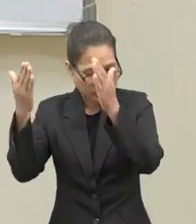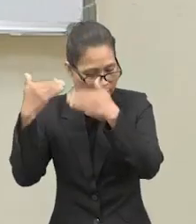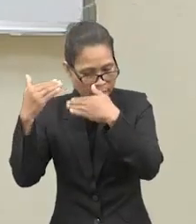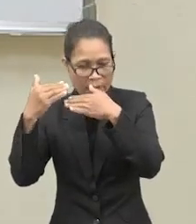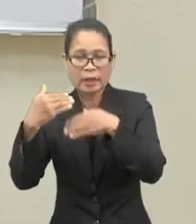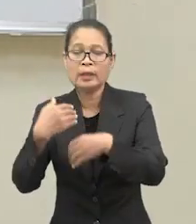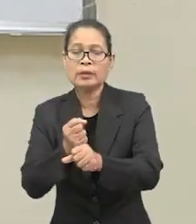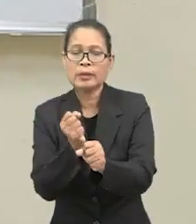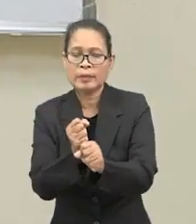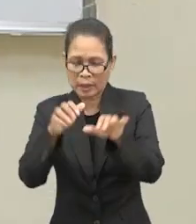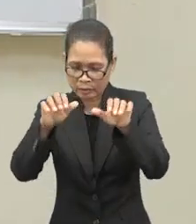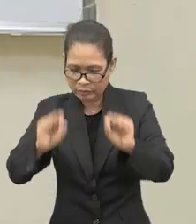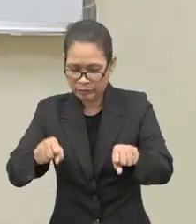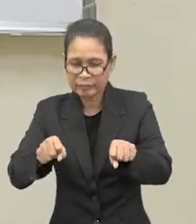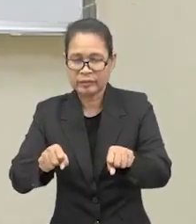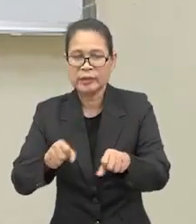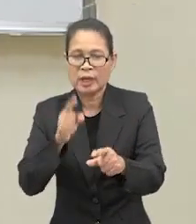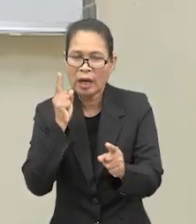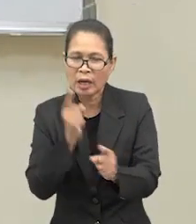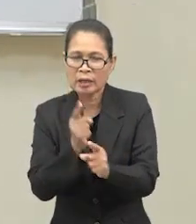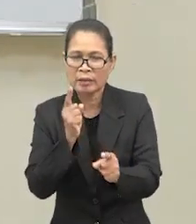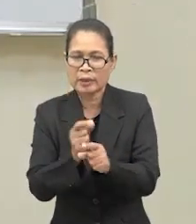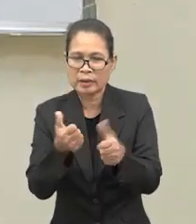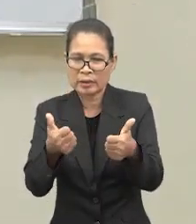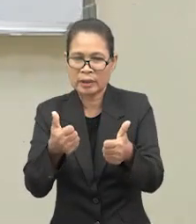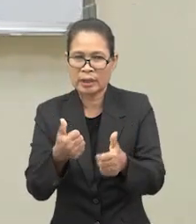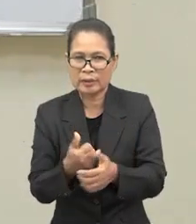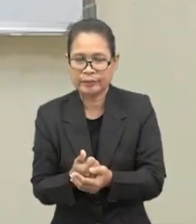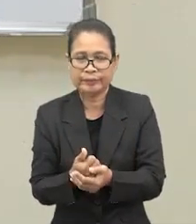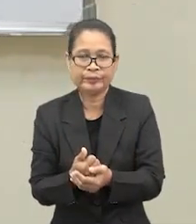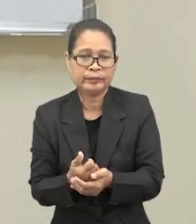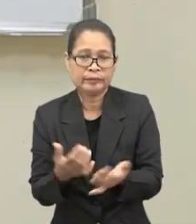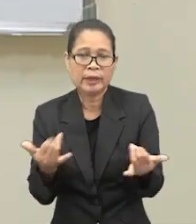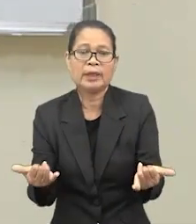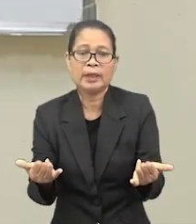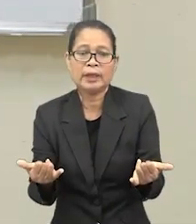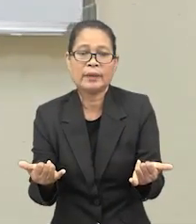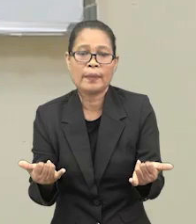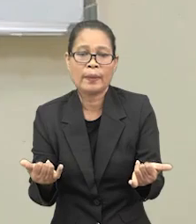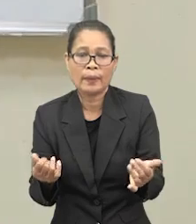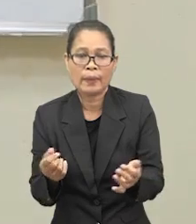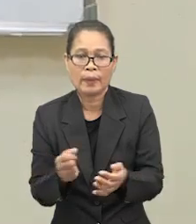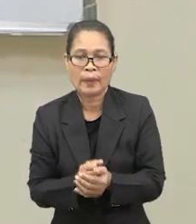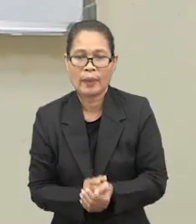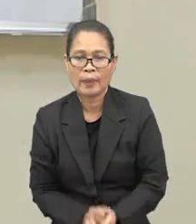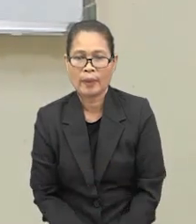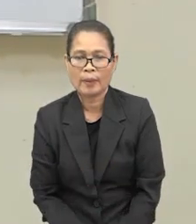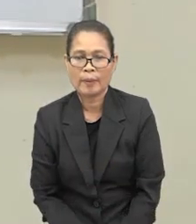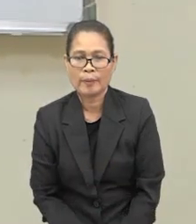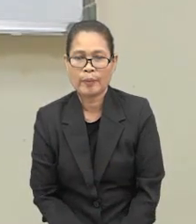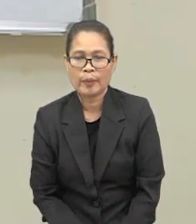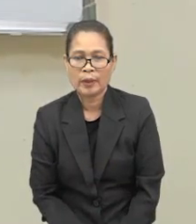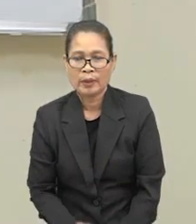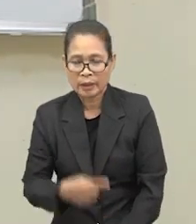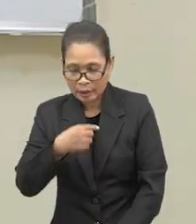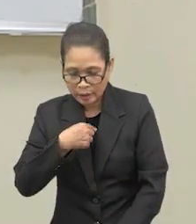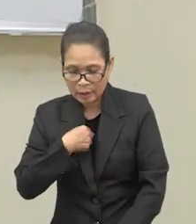chà ở côn nhà kêu sùng khâm tha côn đừng phước ban hái trầm trừ tiệp hòn ấy lớn nơi bên ní